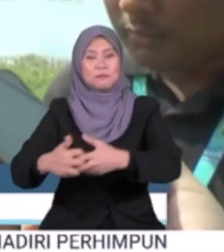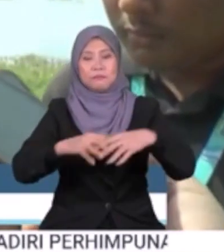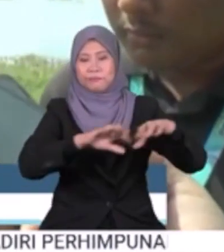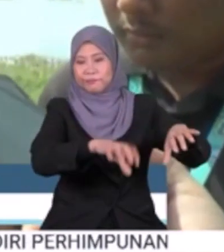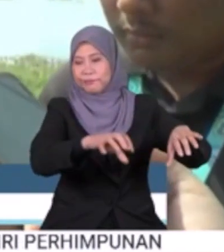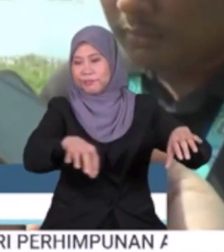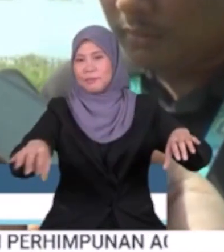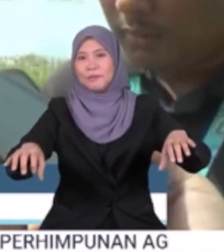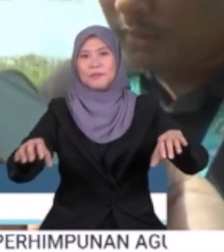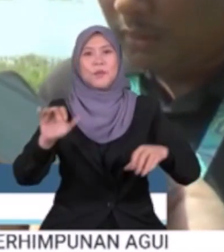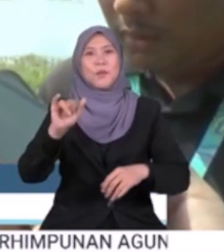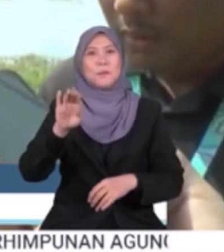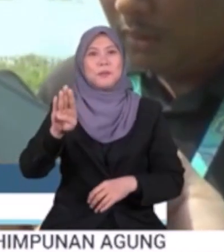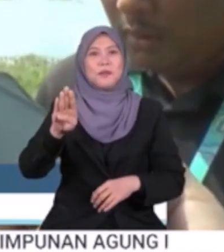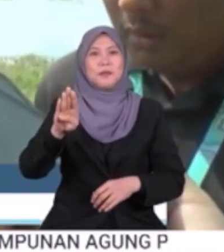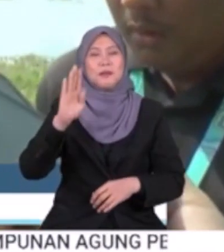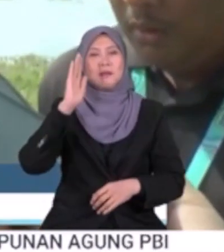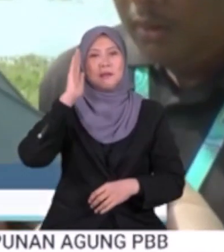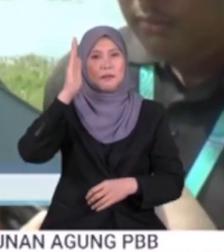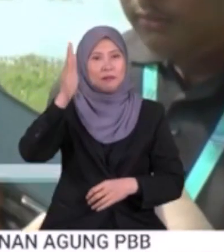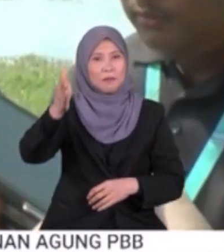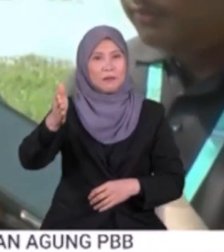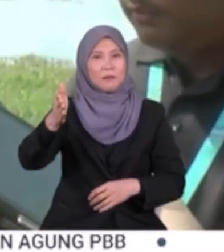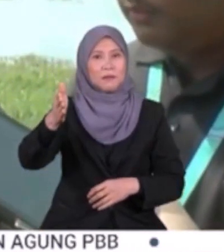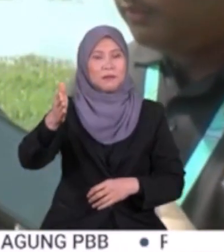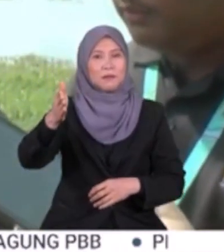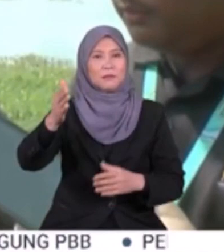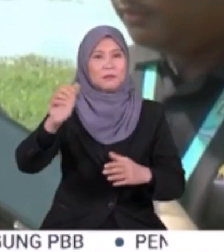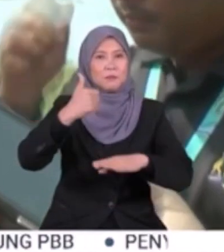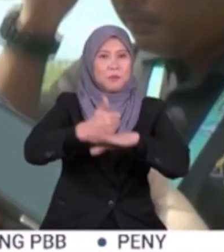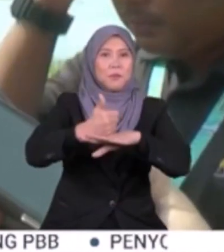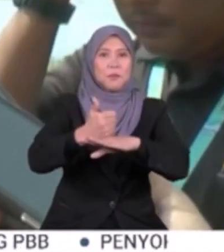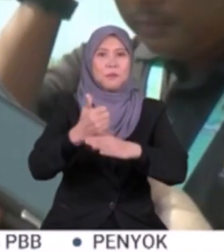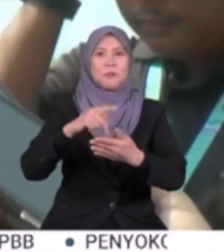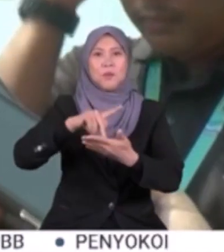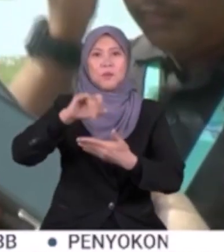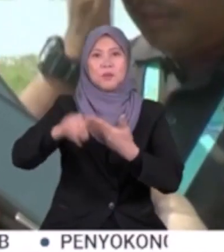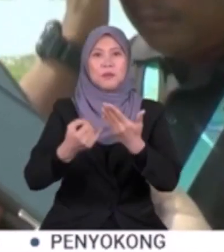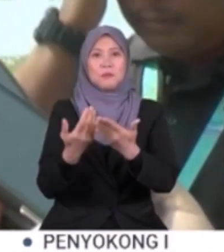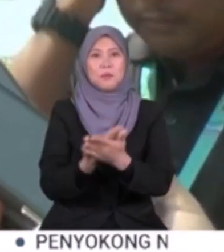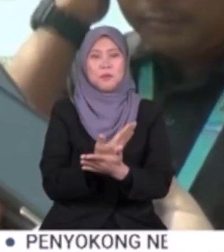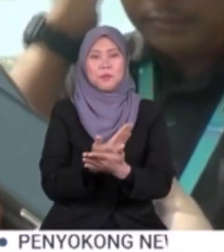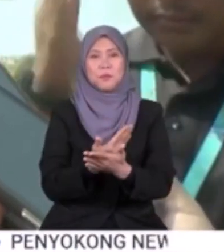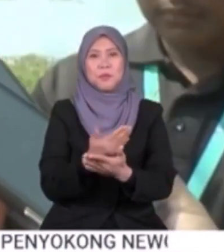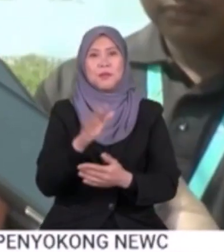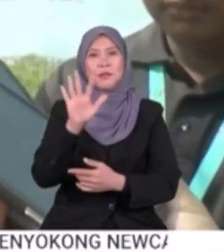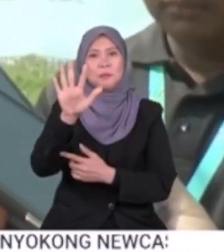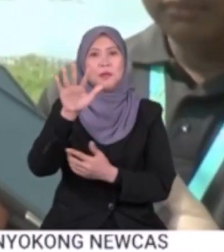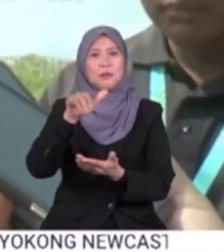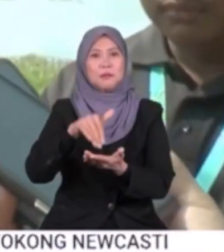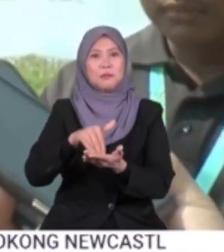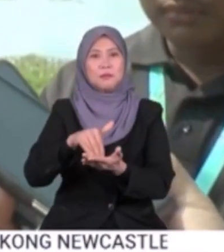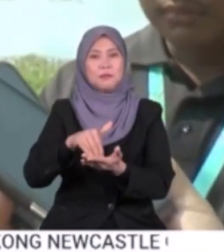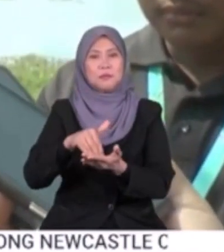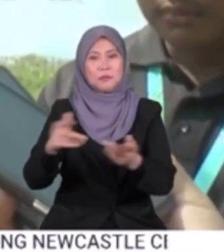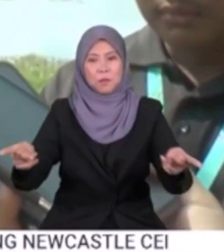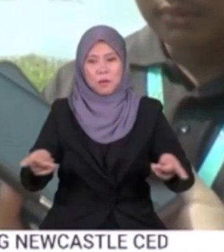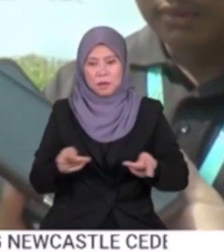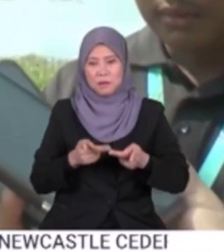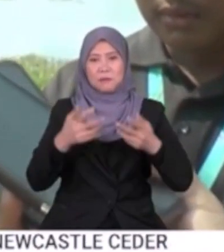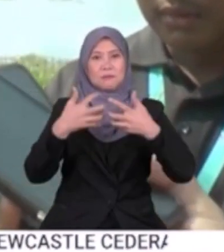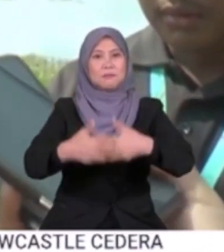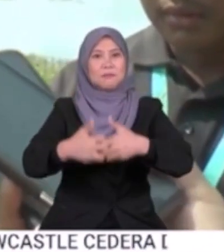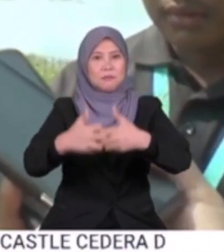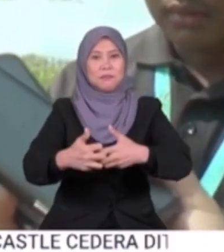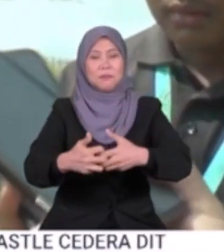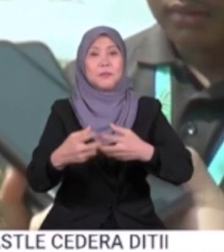amat akan satu pojok barulah 5000 Kawasan Industri pada masa depan jadi